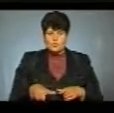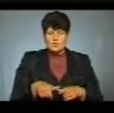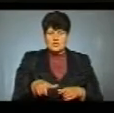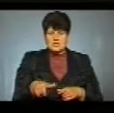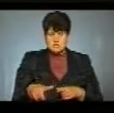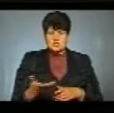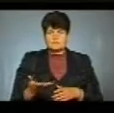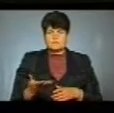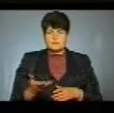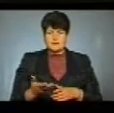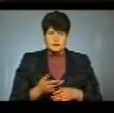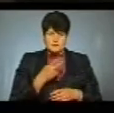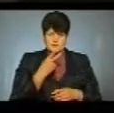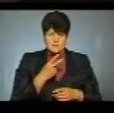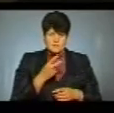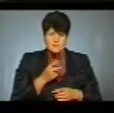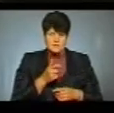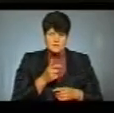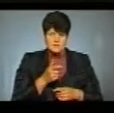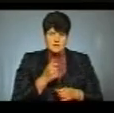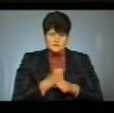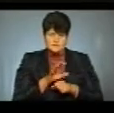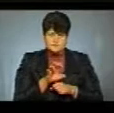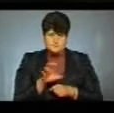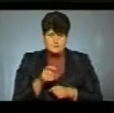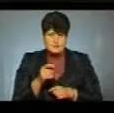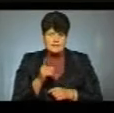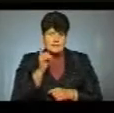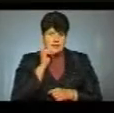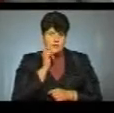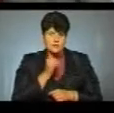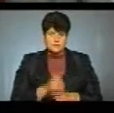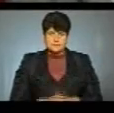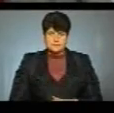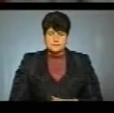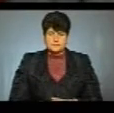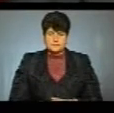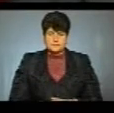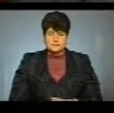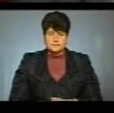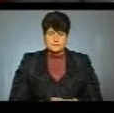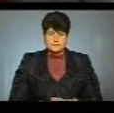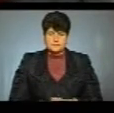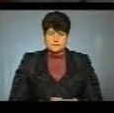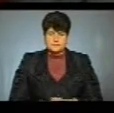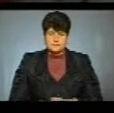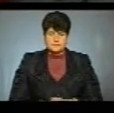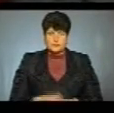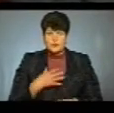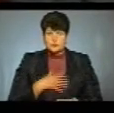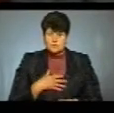стадіону, які зафіксував на телефоні. обурює те,